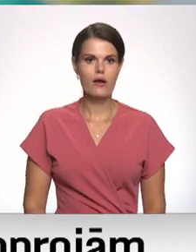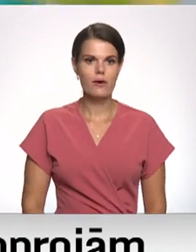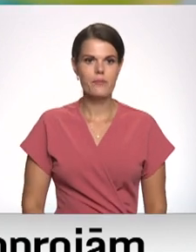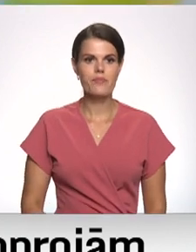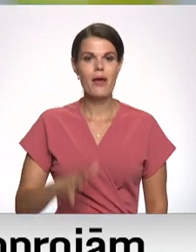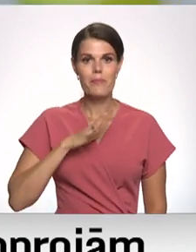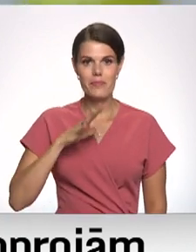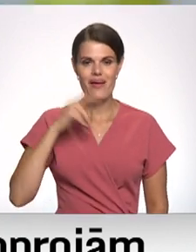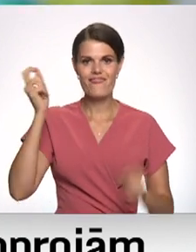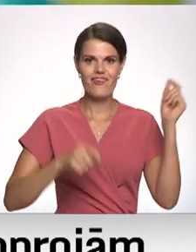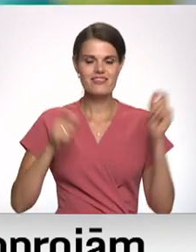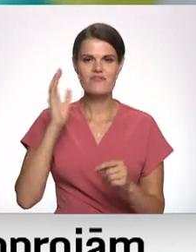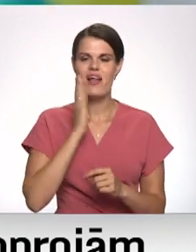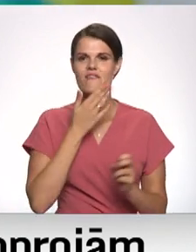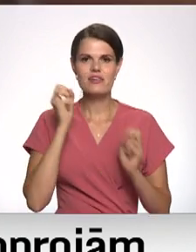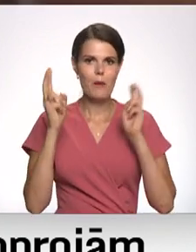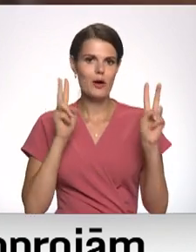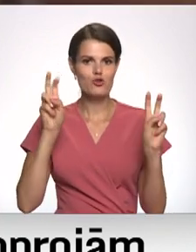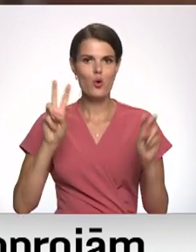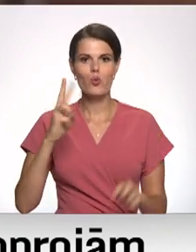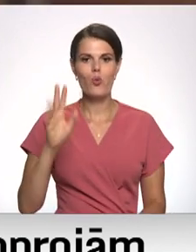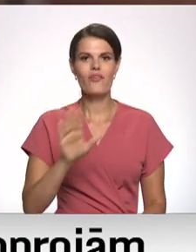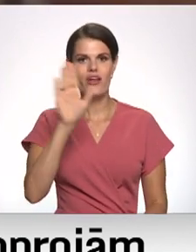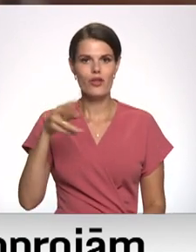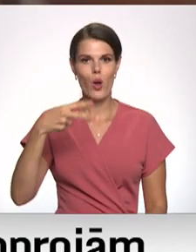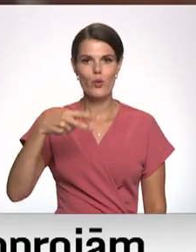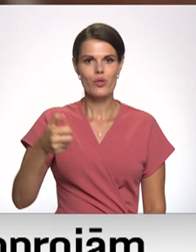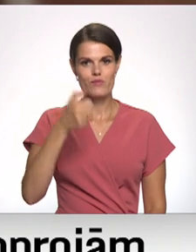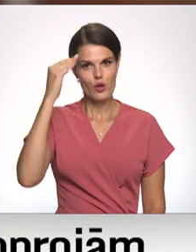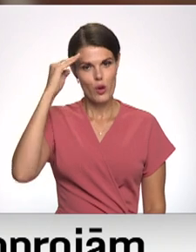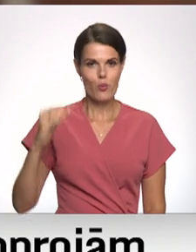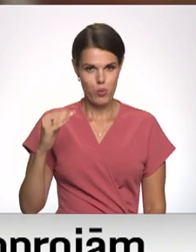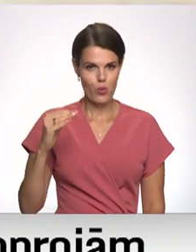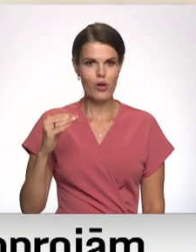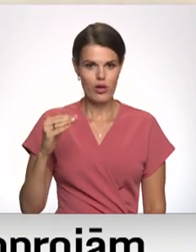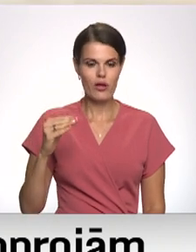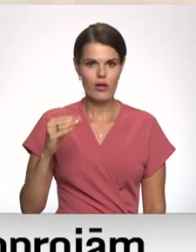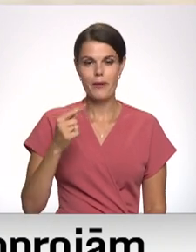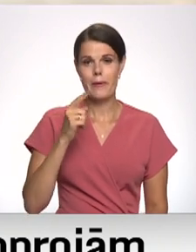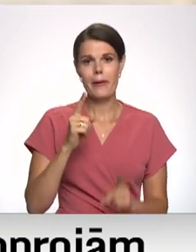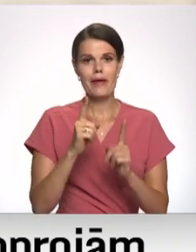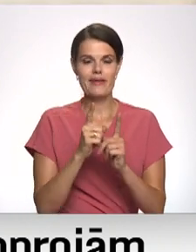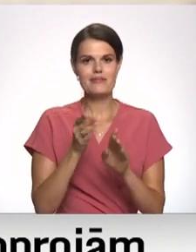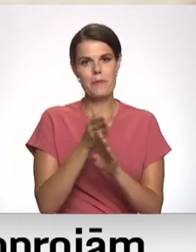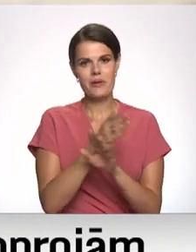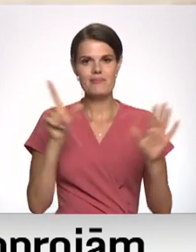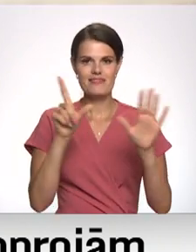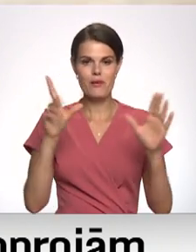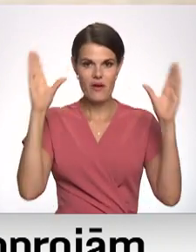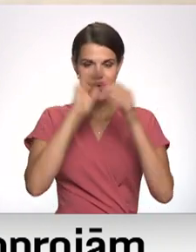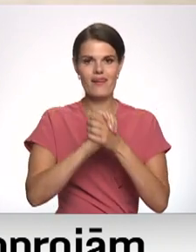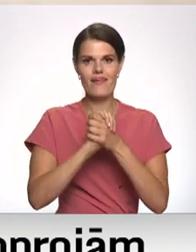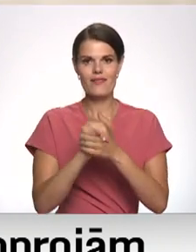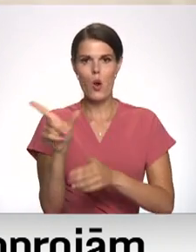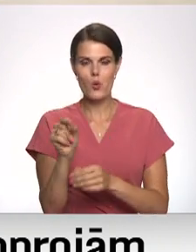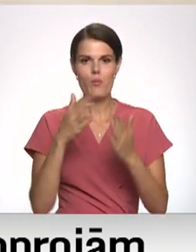Ritēja festivāla Summer Sound otrā diena. 20-gadīgais Jānis, vārds ir mainīts, neilgi pirms 7:00 vakarā ar savu draugu